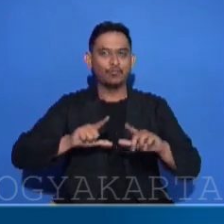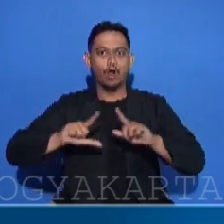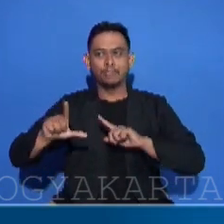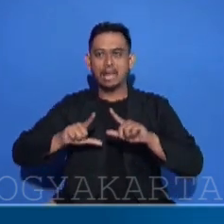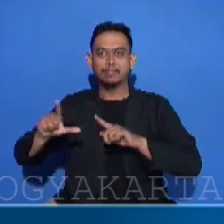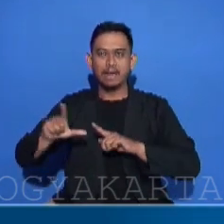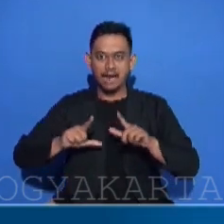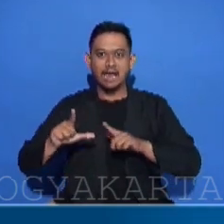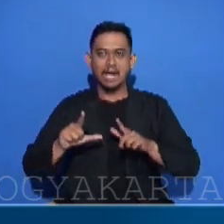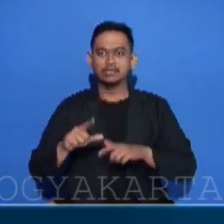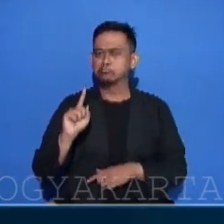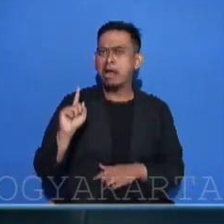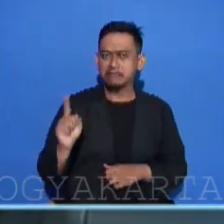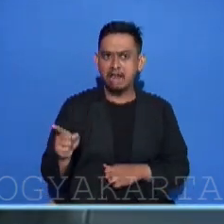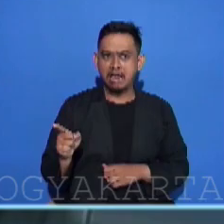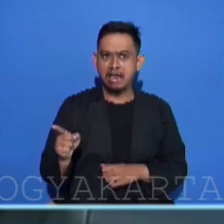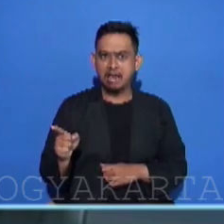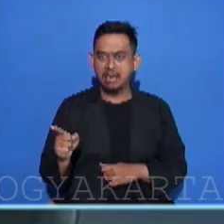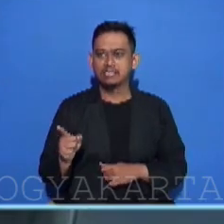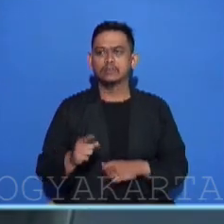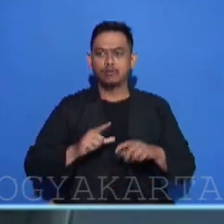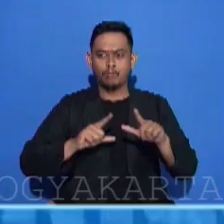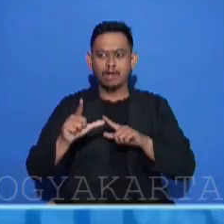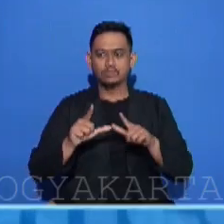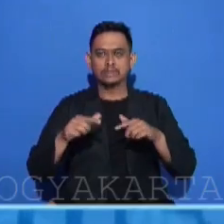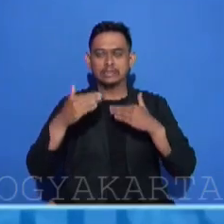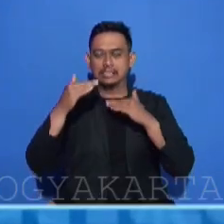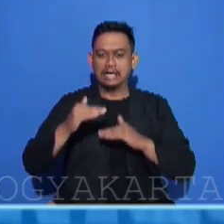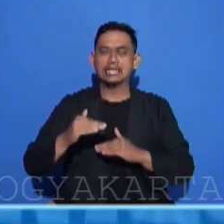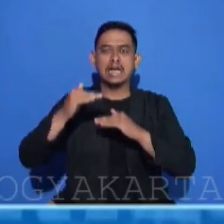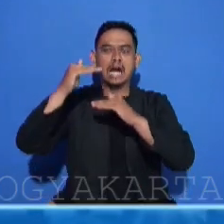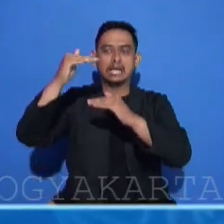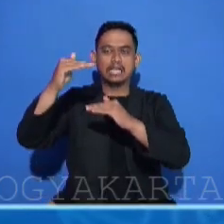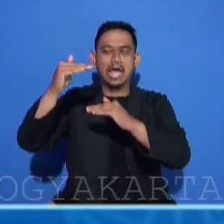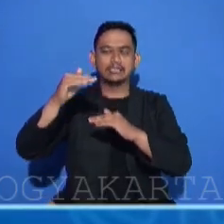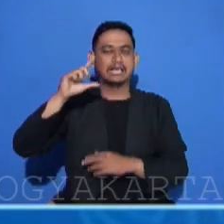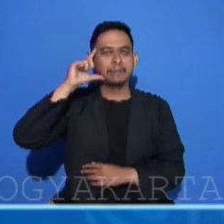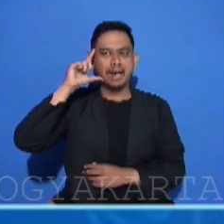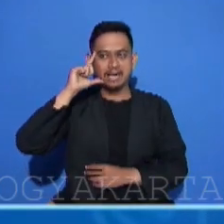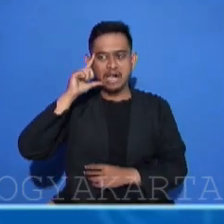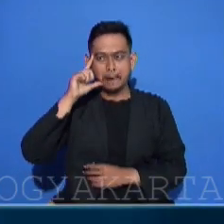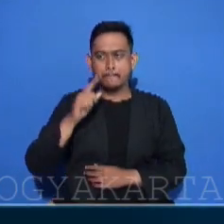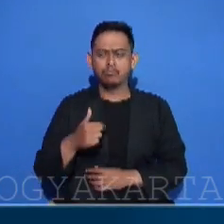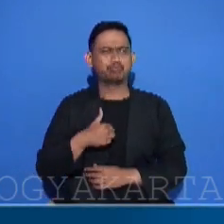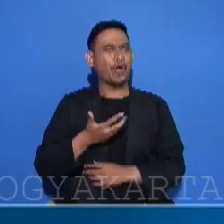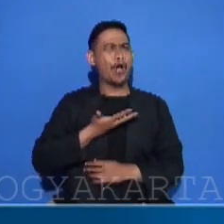bisa dilombakan di tingkat cabang hewan yang disenangi apa dari